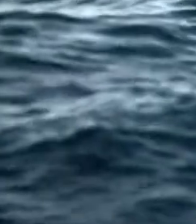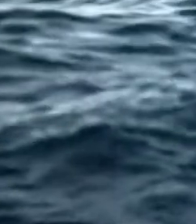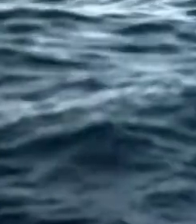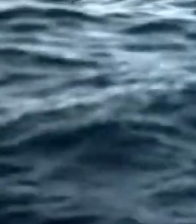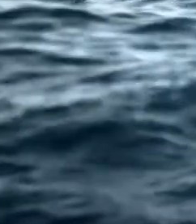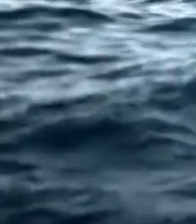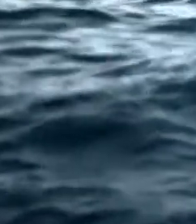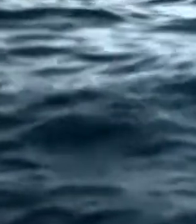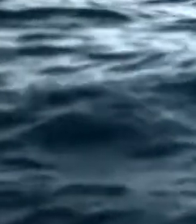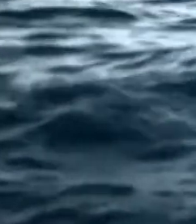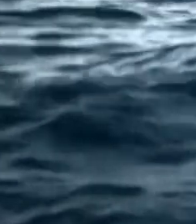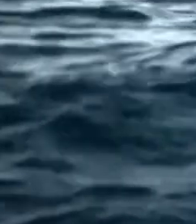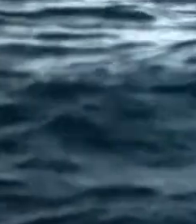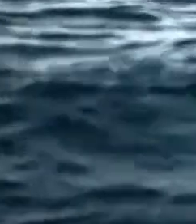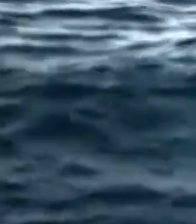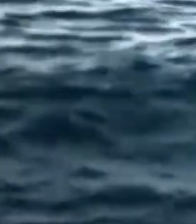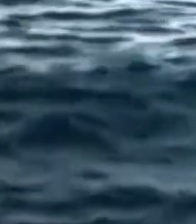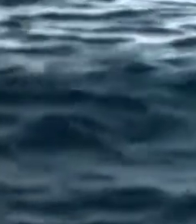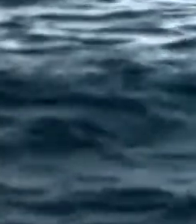으